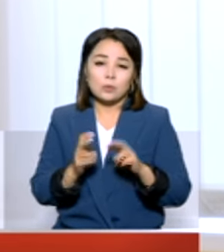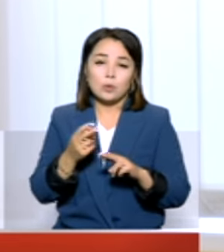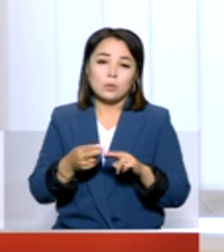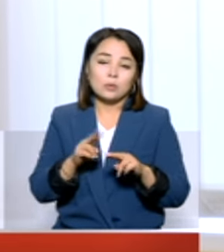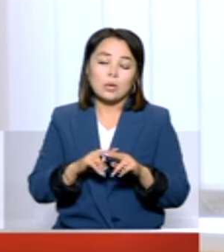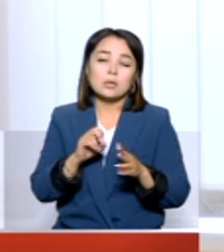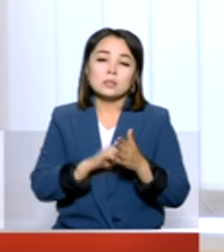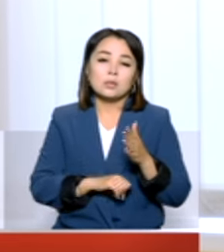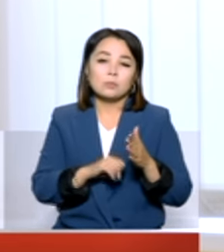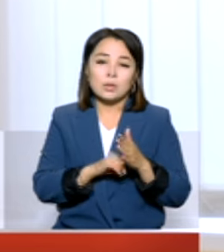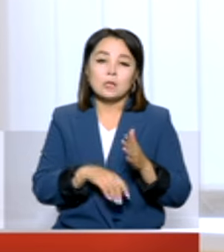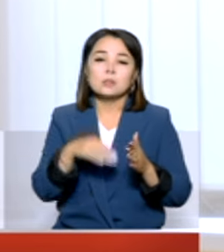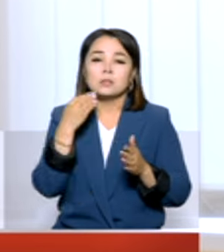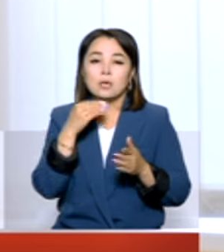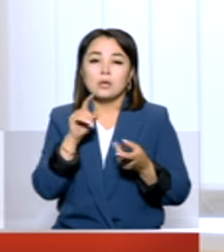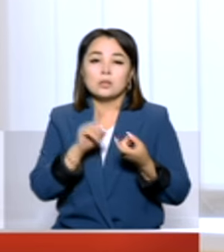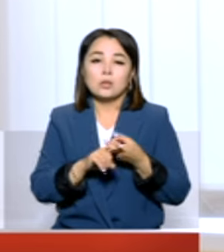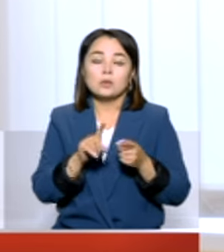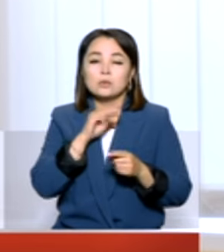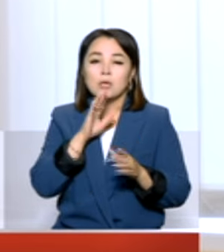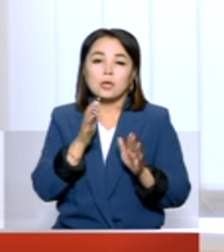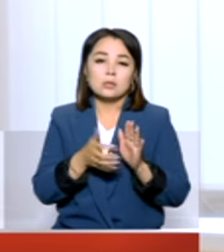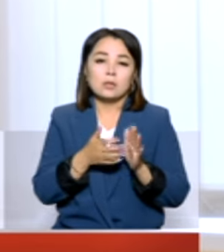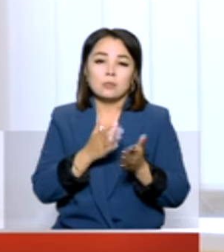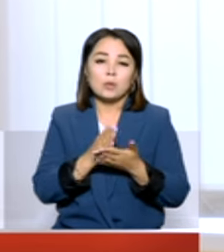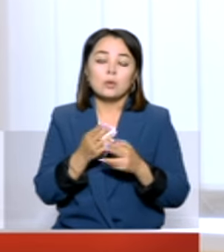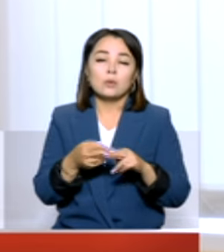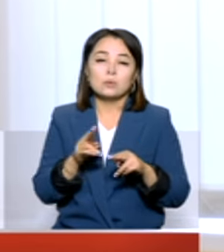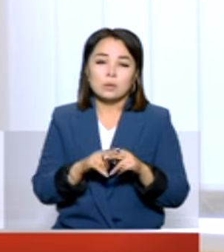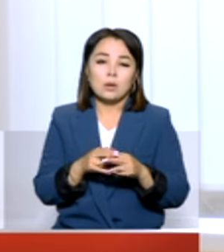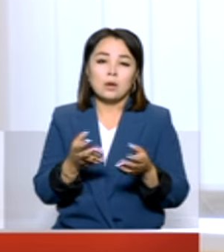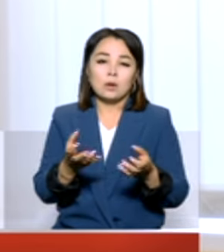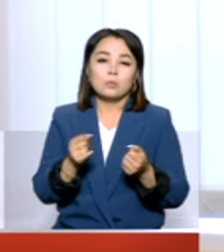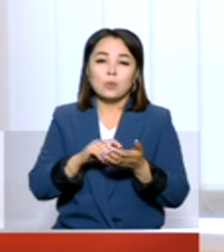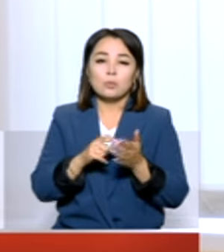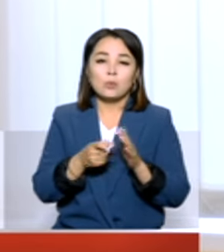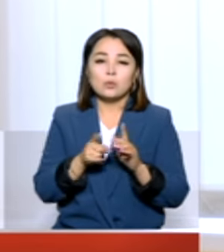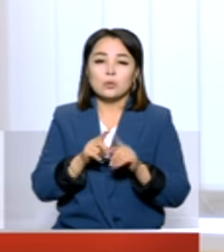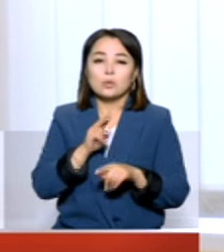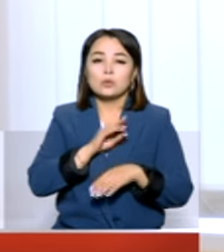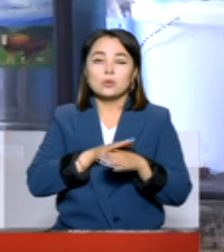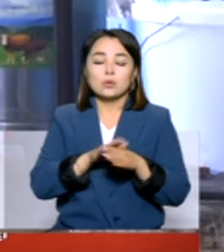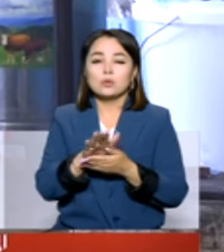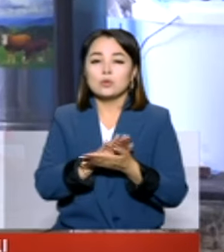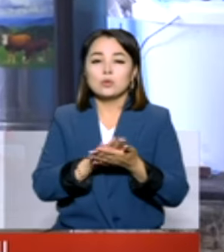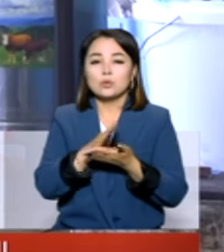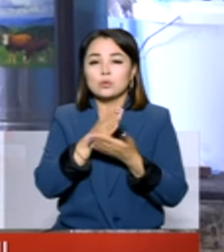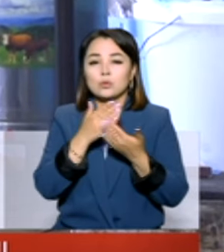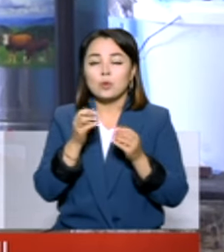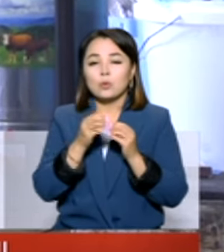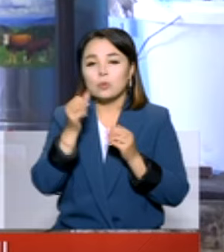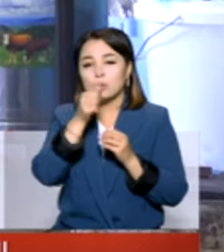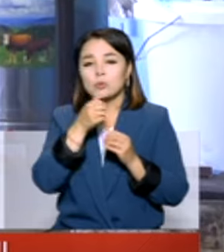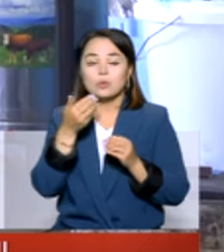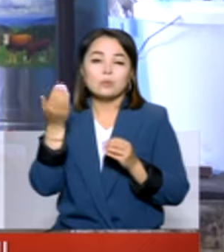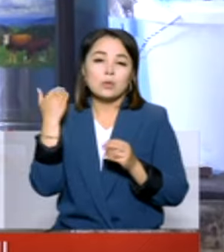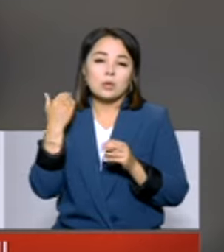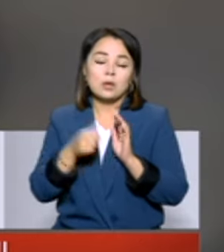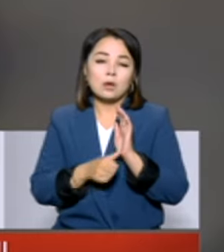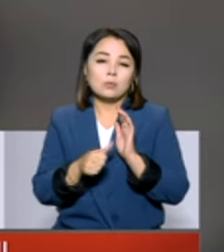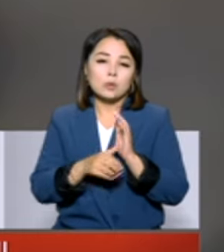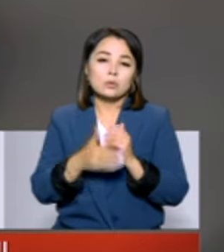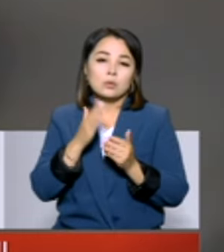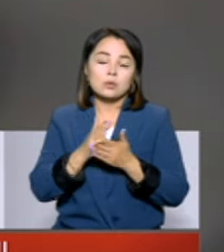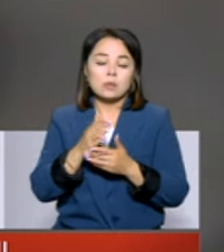Сол себепті сапасына жеткіліксіз болғандықтан оларды қабылдау пункттары бүгінгі күні жұмыс істемей отыр. 10 жыл бұрын аймақта 60-қа жоқ